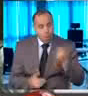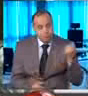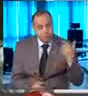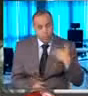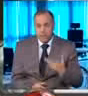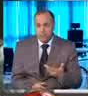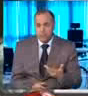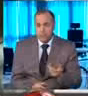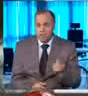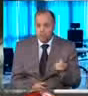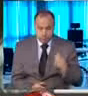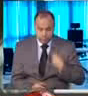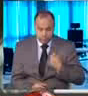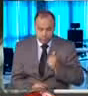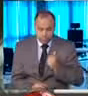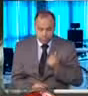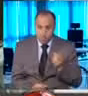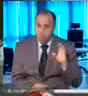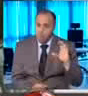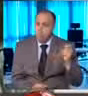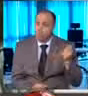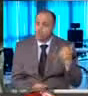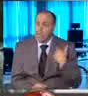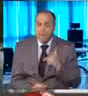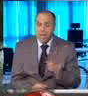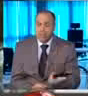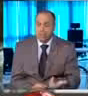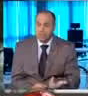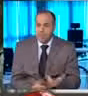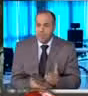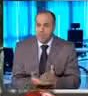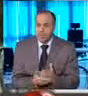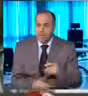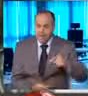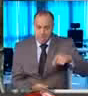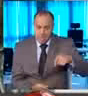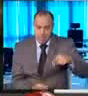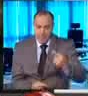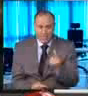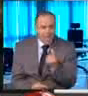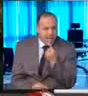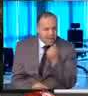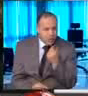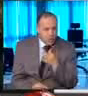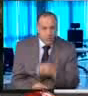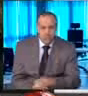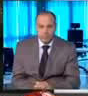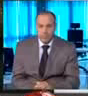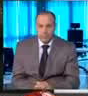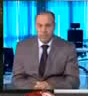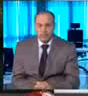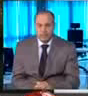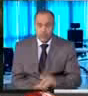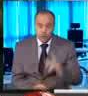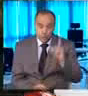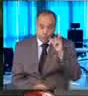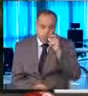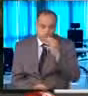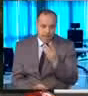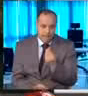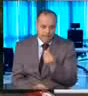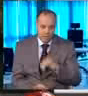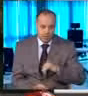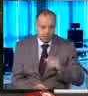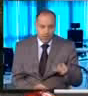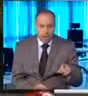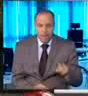احنا فلوس باش نعمل، ما عندناش كابيتال باش نعملوا مشروع نتاع تقطير الاعشاب الطبيه. صعوبات عديدة تعترض هؤلاء